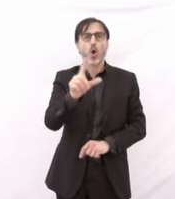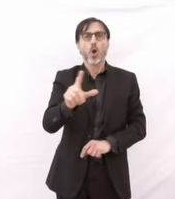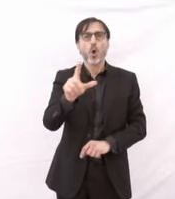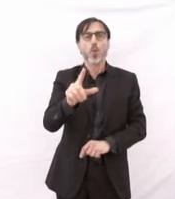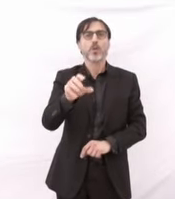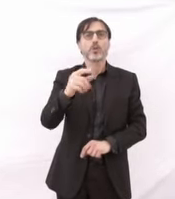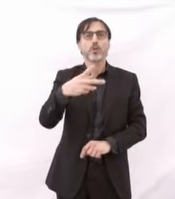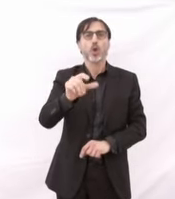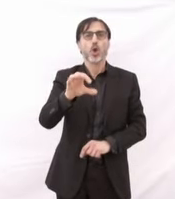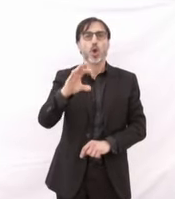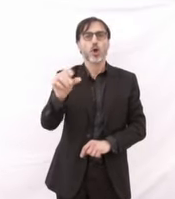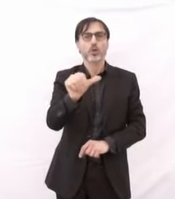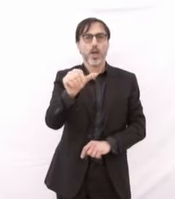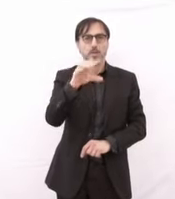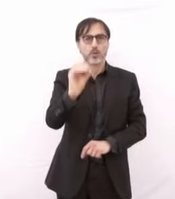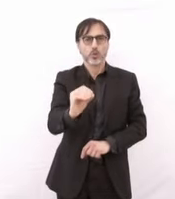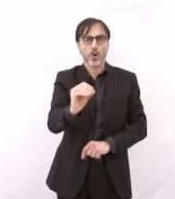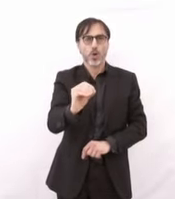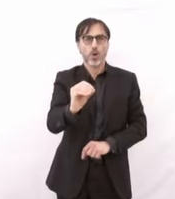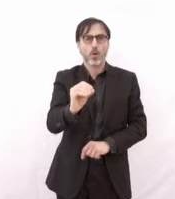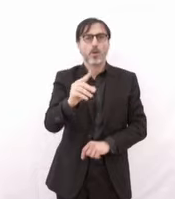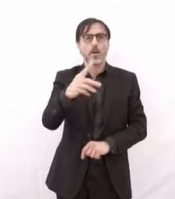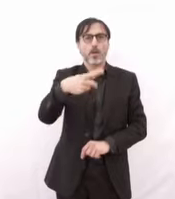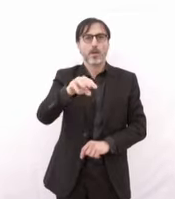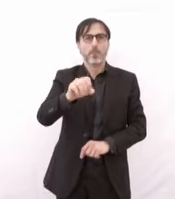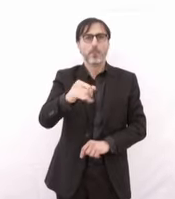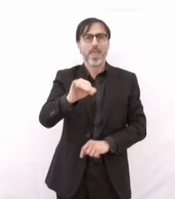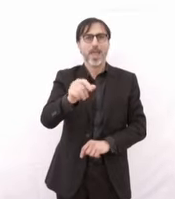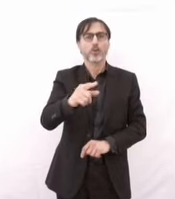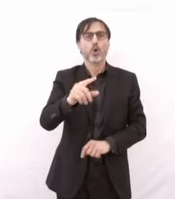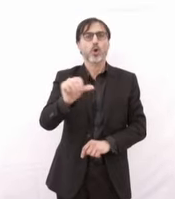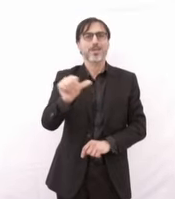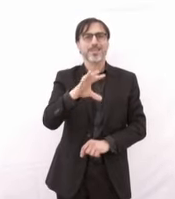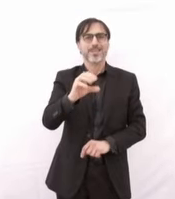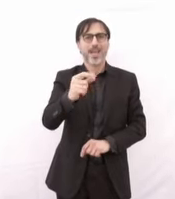Lo Celso, Pietro Scaglione,